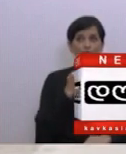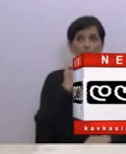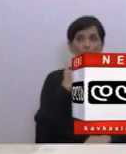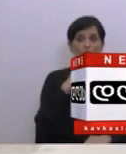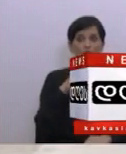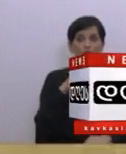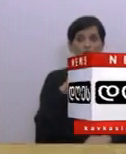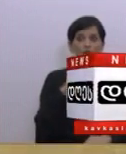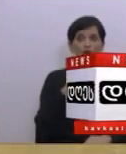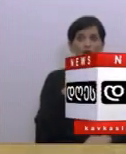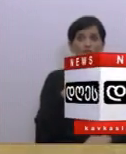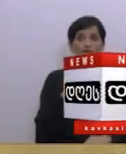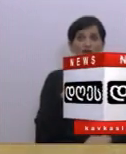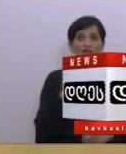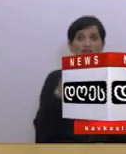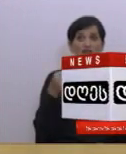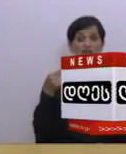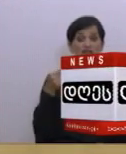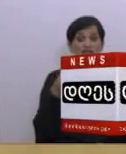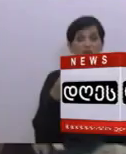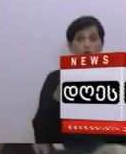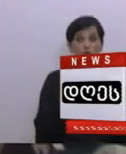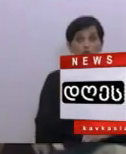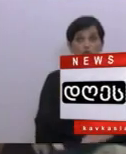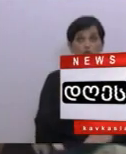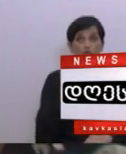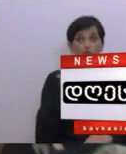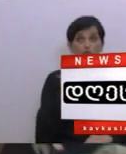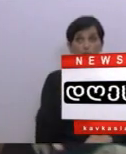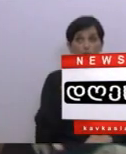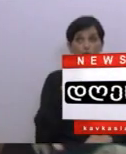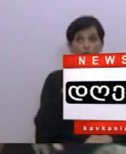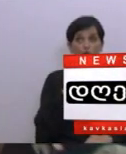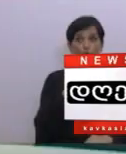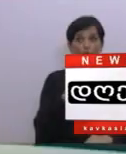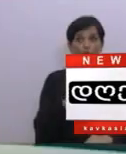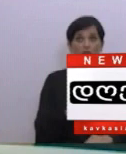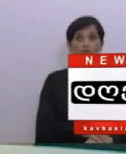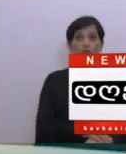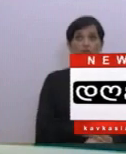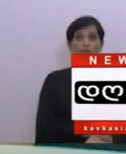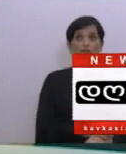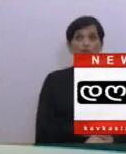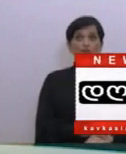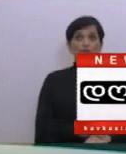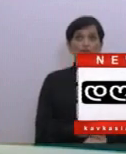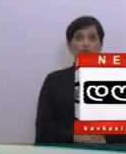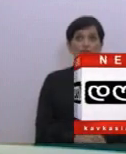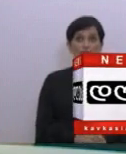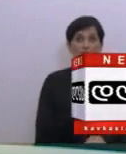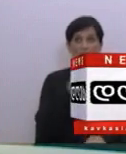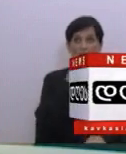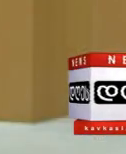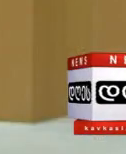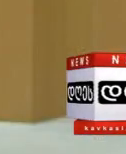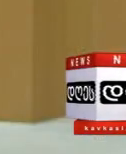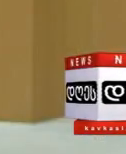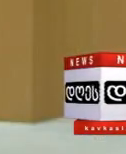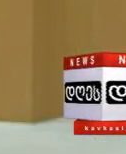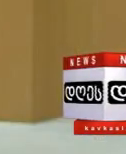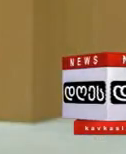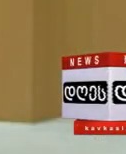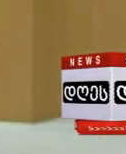ამერიკულ კომპანიებს გამოუხატავთ. დავითაშვილის თქმით, პორტის მშენებლობის პროექტის წინასწარი ხარჯთაღრიცხვა განახლებულია და პირველი ფაზით